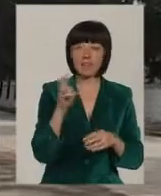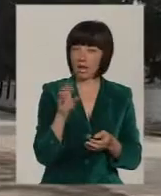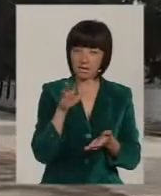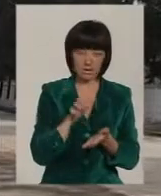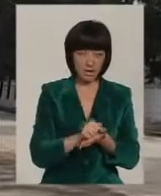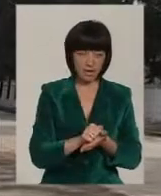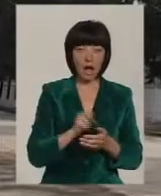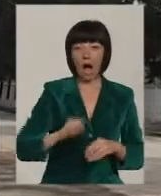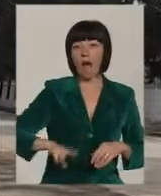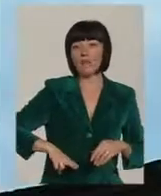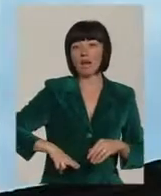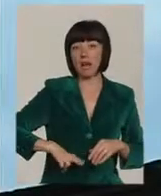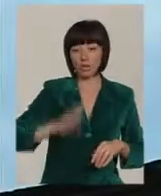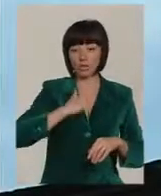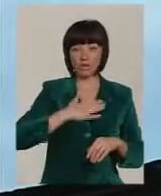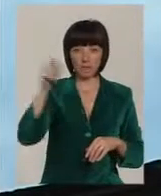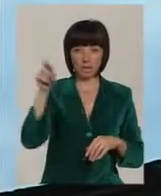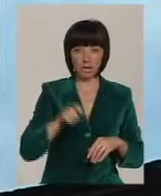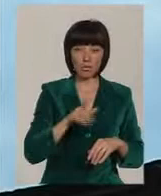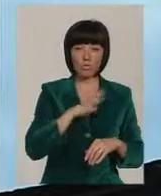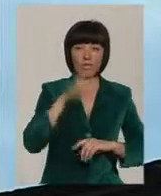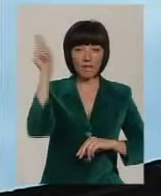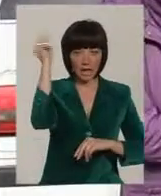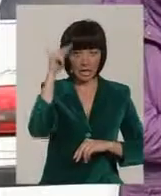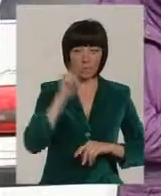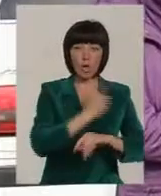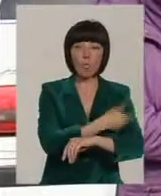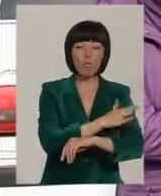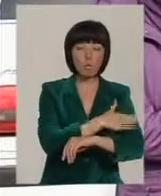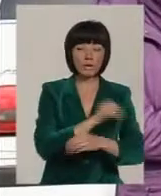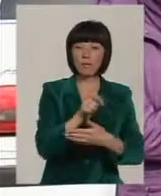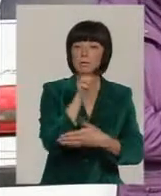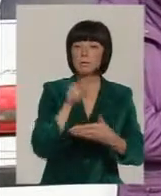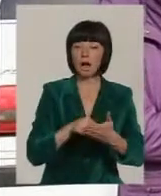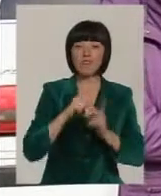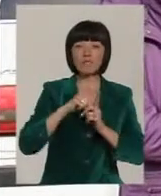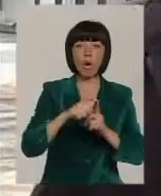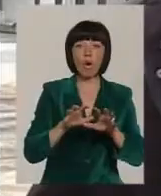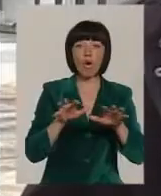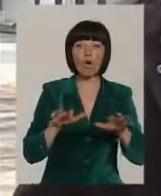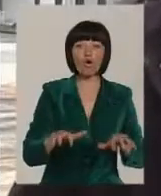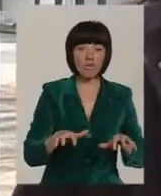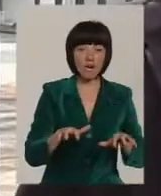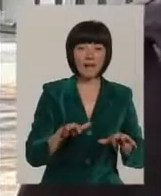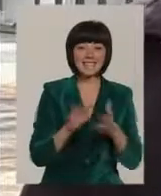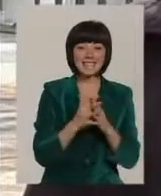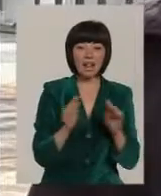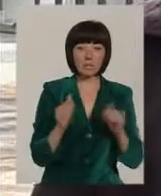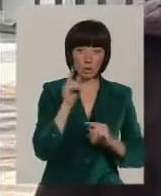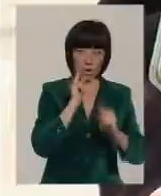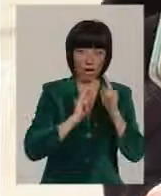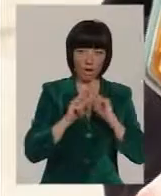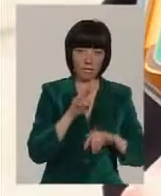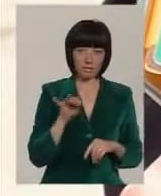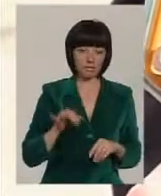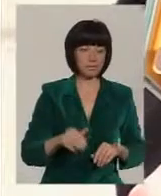займається. А директор на час нашого приїзду був на семінарі у Польщі. На запитання відповідає голова Наркевицької селищної ради